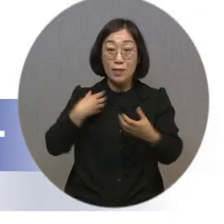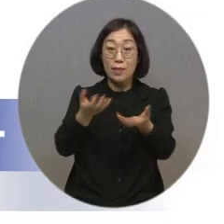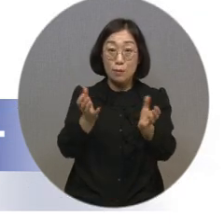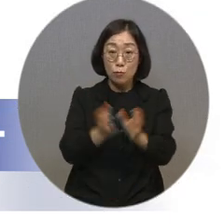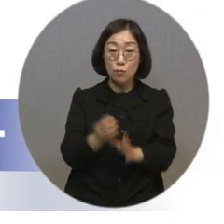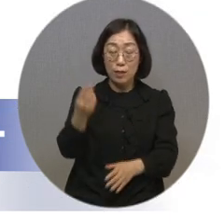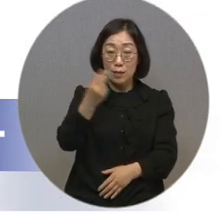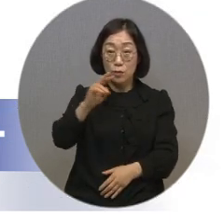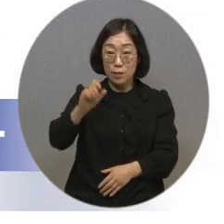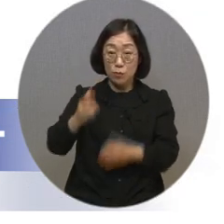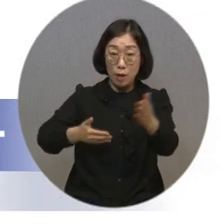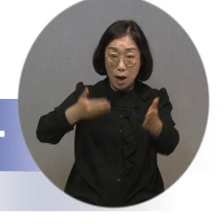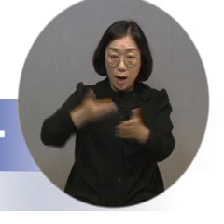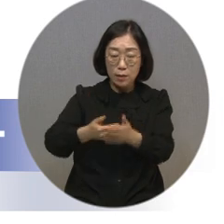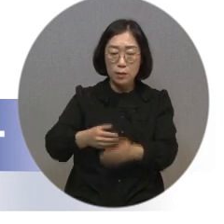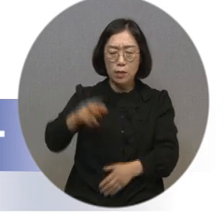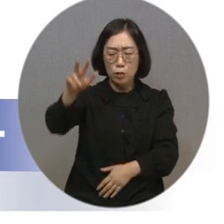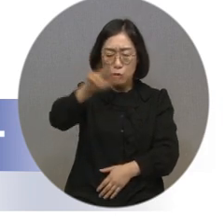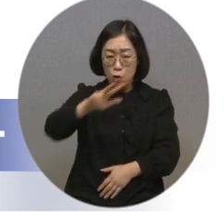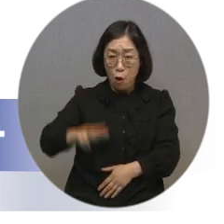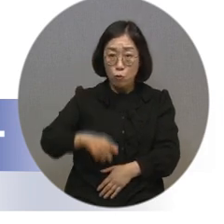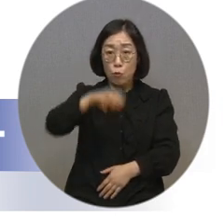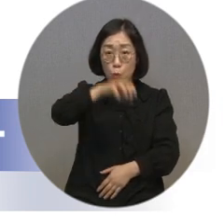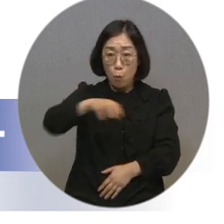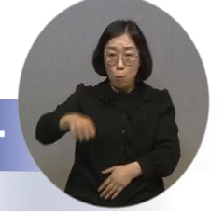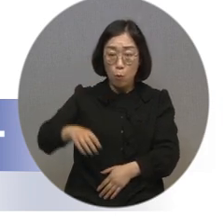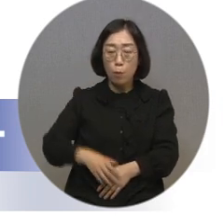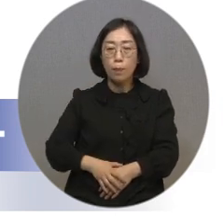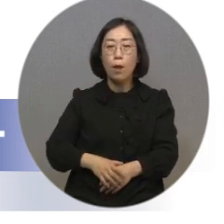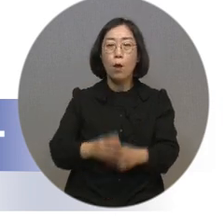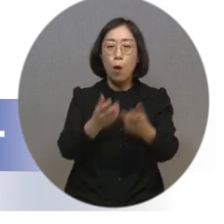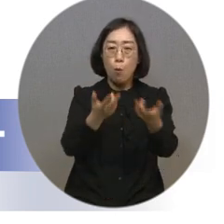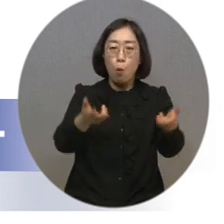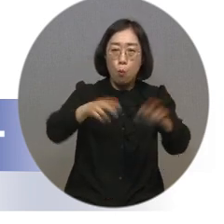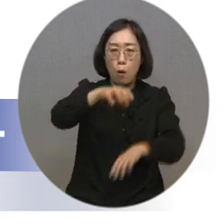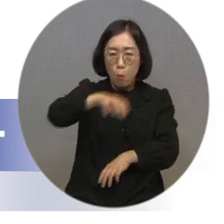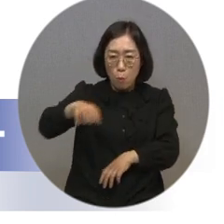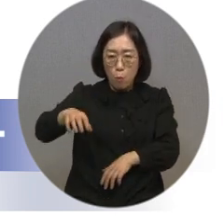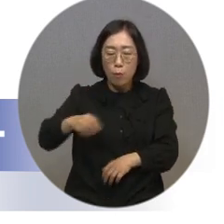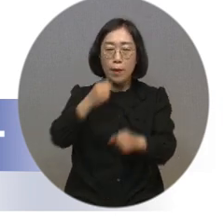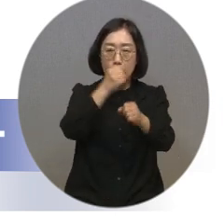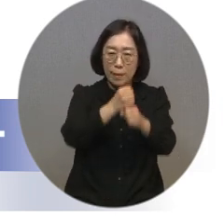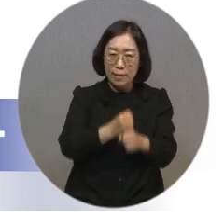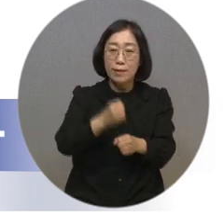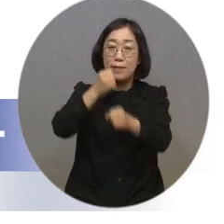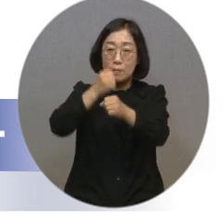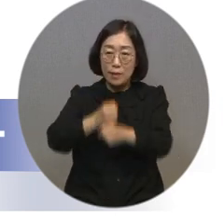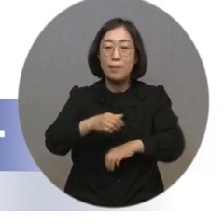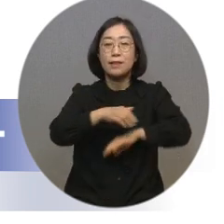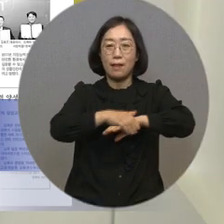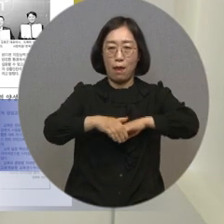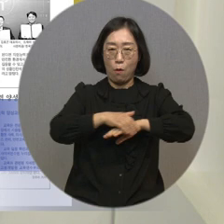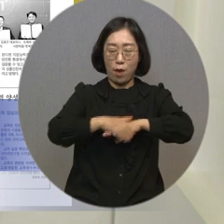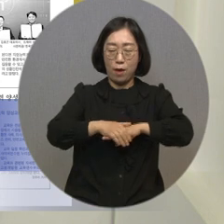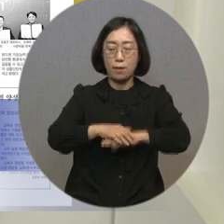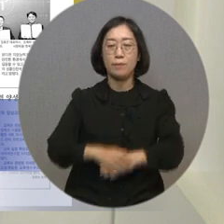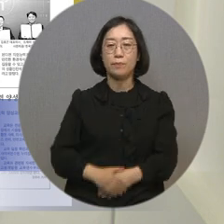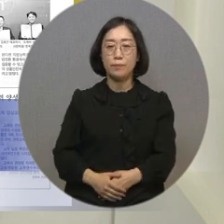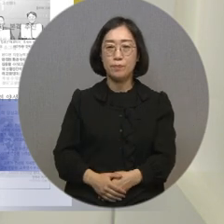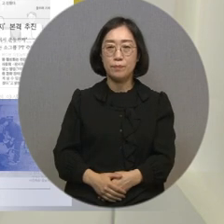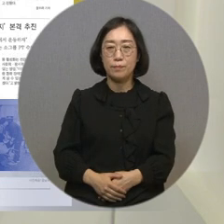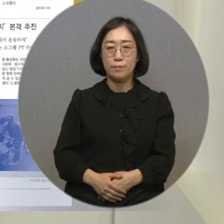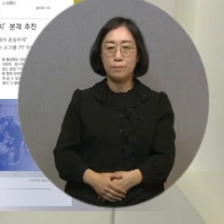2026년까지 전국 21개 국립공원 점자 안내 지도를 제작할 계획입니다